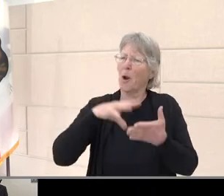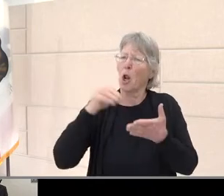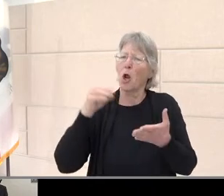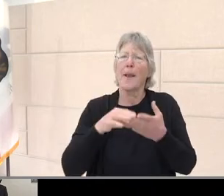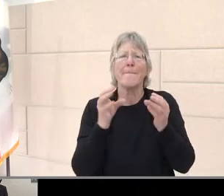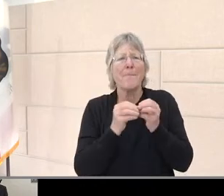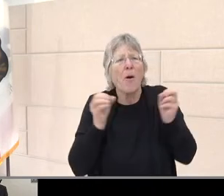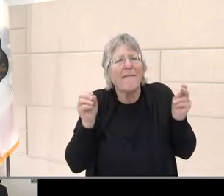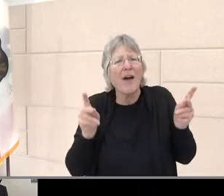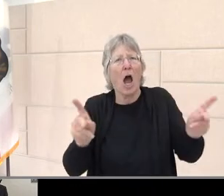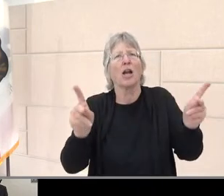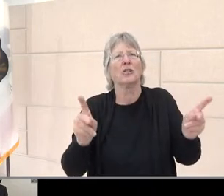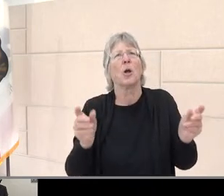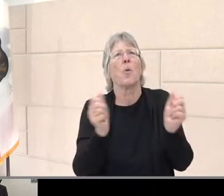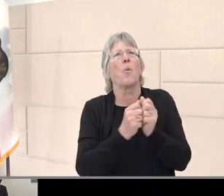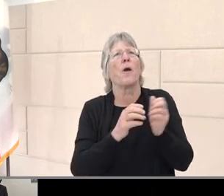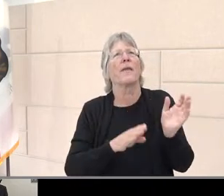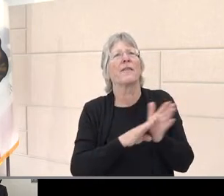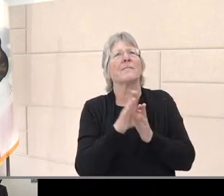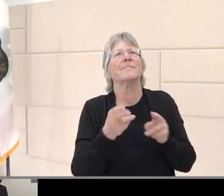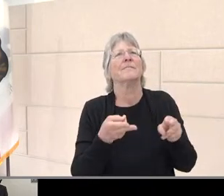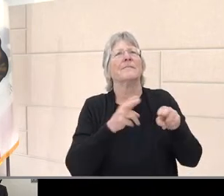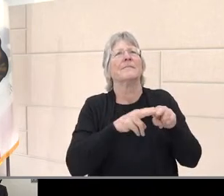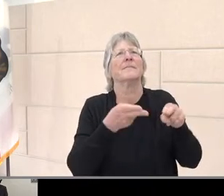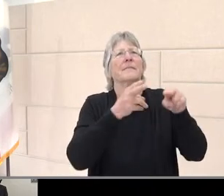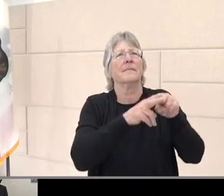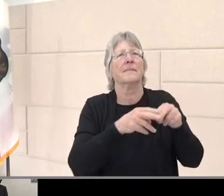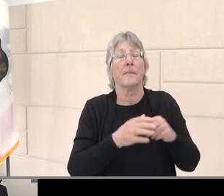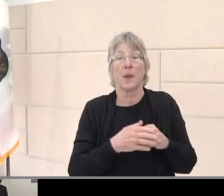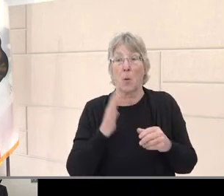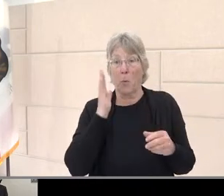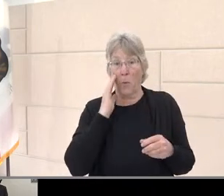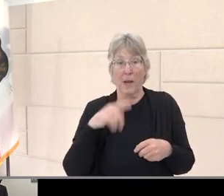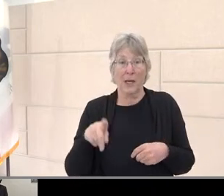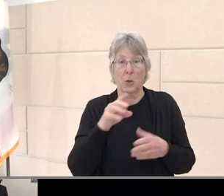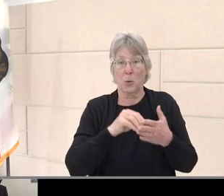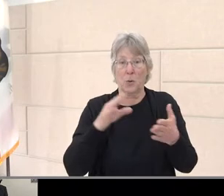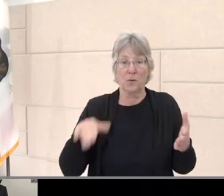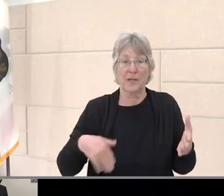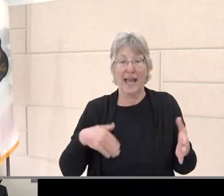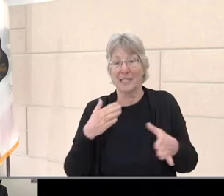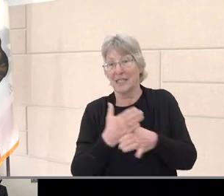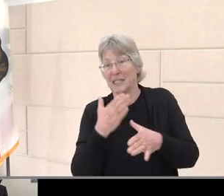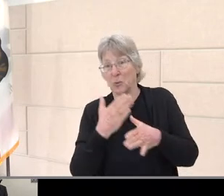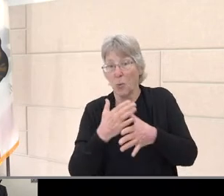ការបង្ហាត់តាម summer ធ្វើឲ្យសិស្សពន្លឿននៃការសិក្សា